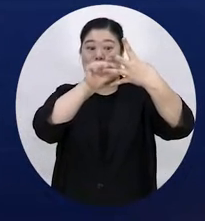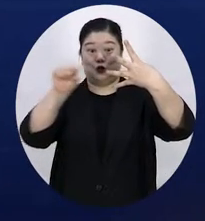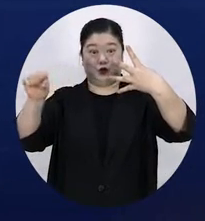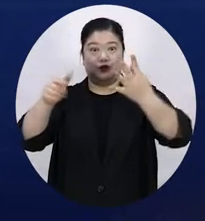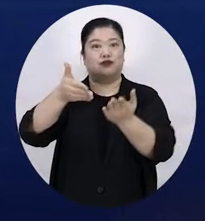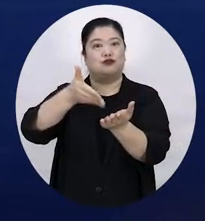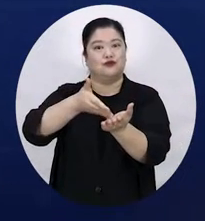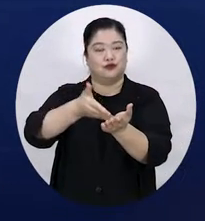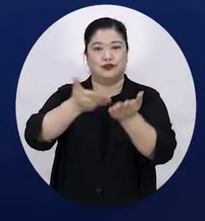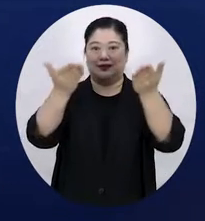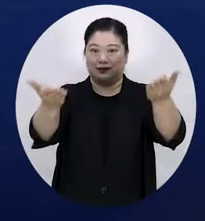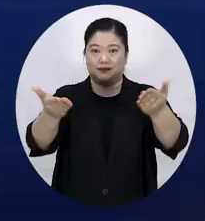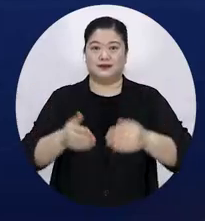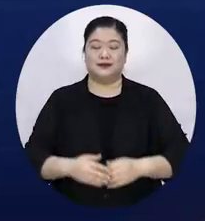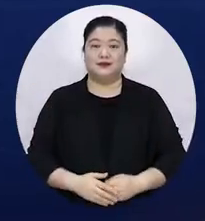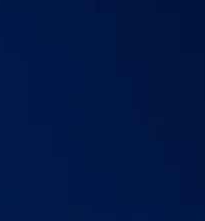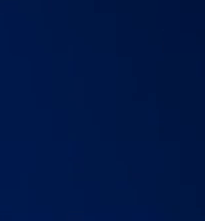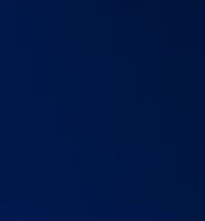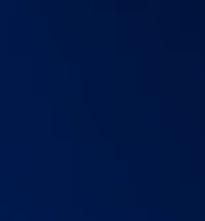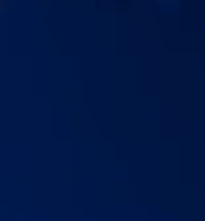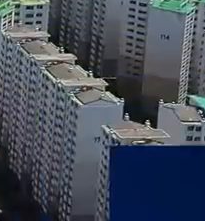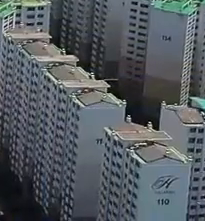주간 주요 소식입니다.